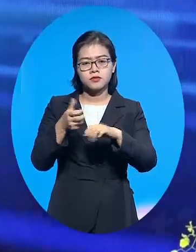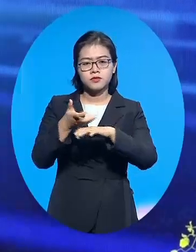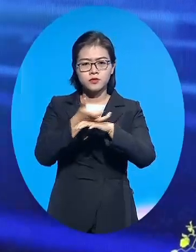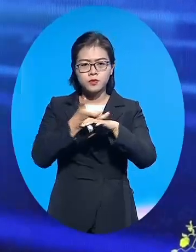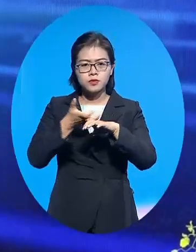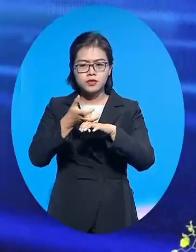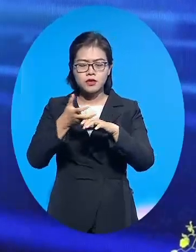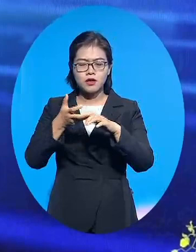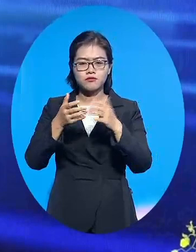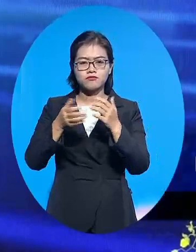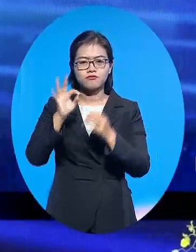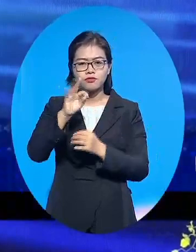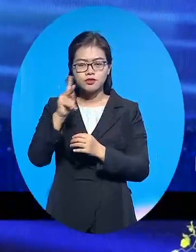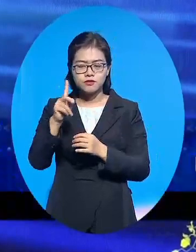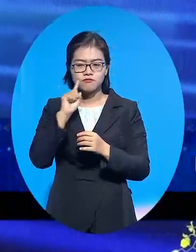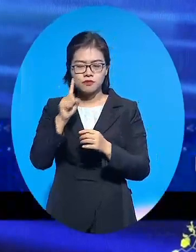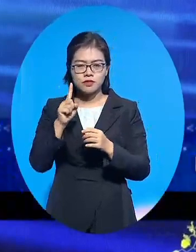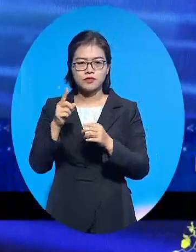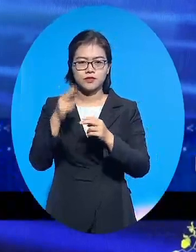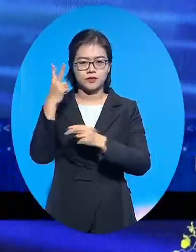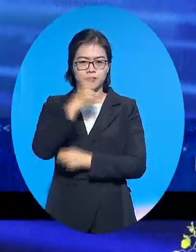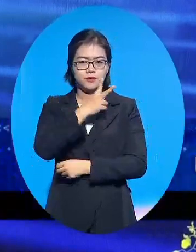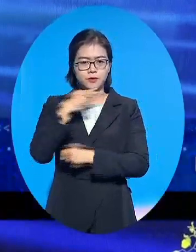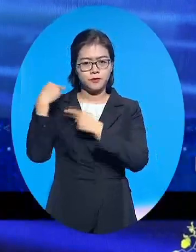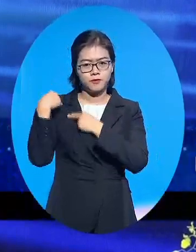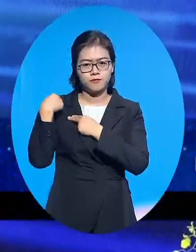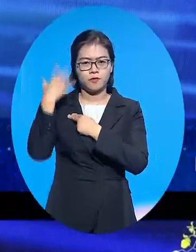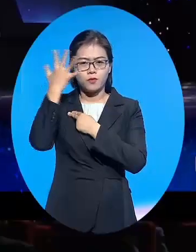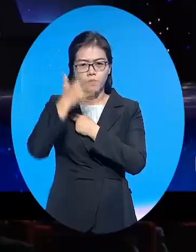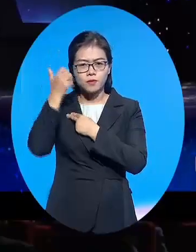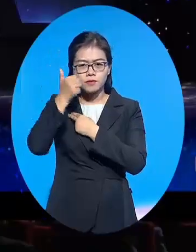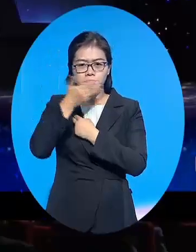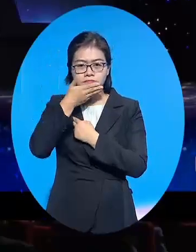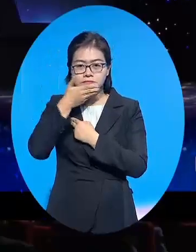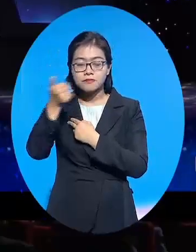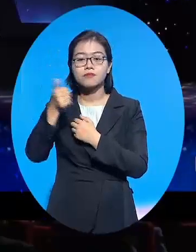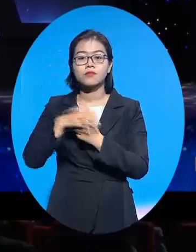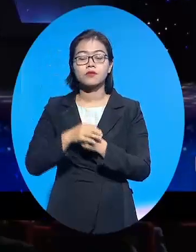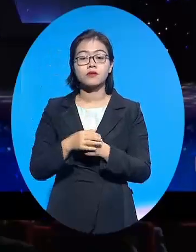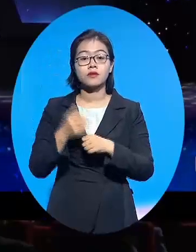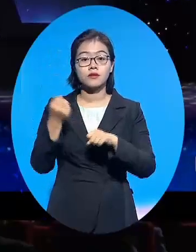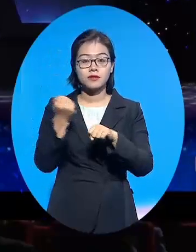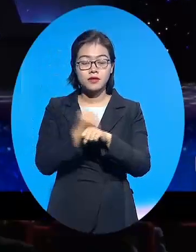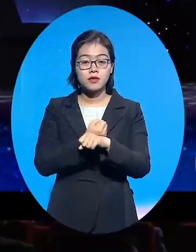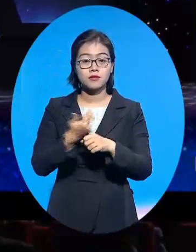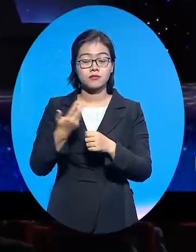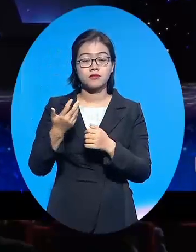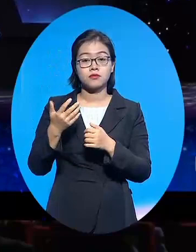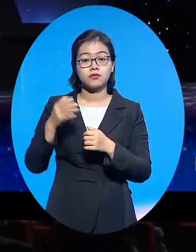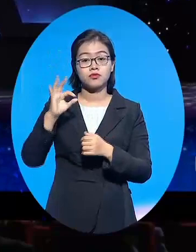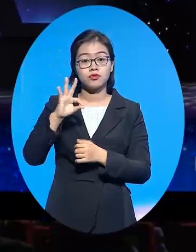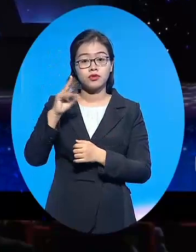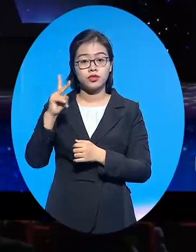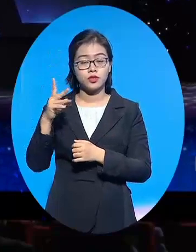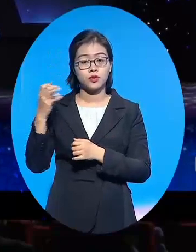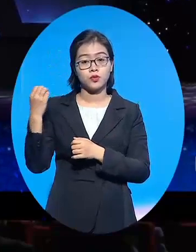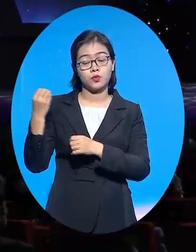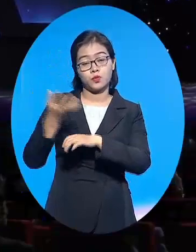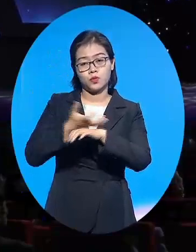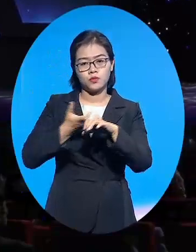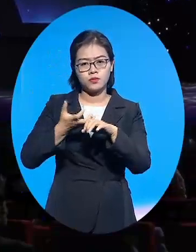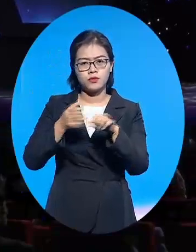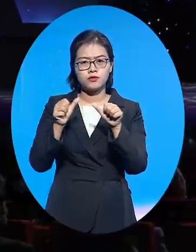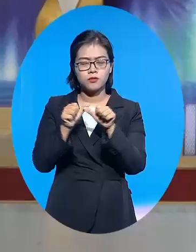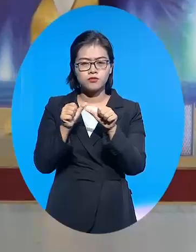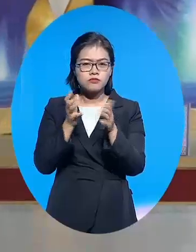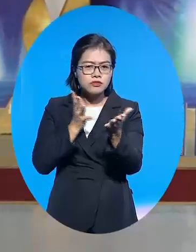Đây là nguồn lực của từng doanh nghiệp nhưng cũng là của quốc gia nên việc xây dựng và giữ gìn thương hiệu quốc gia có tầm quan trọng chiến lược đối với doanh